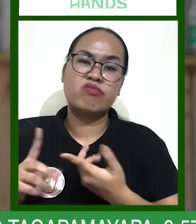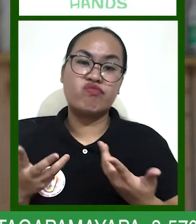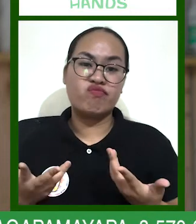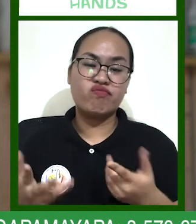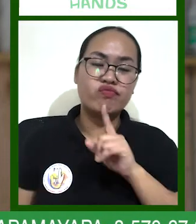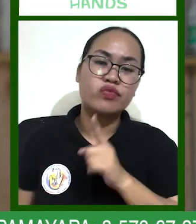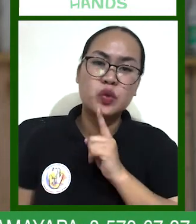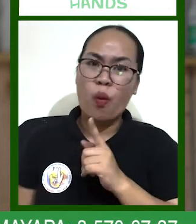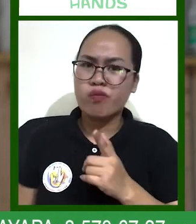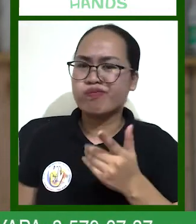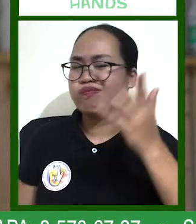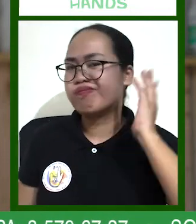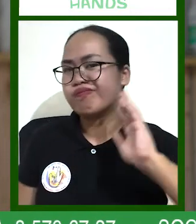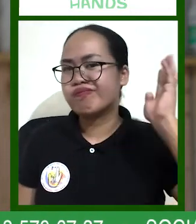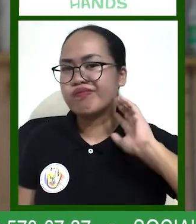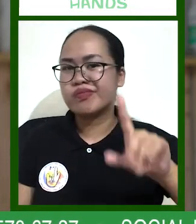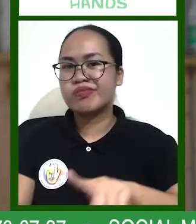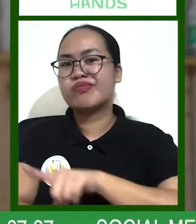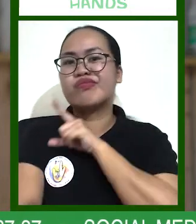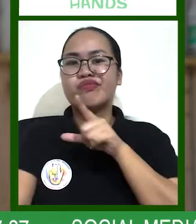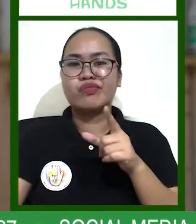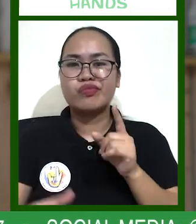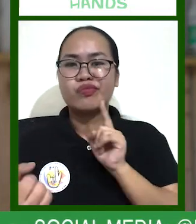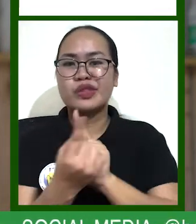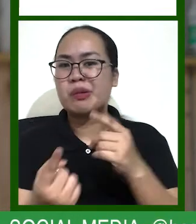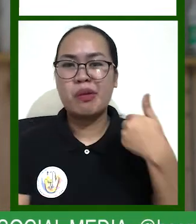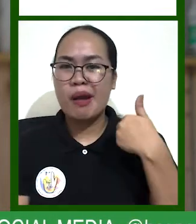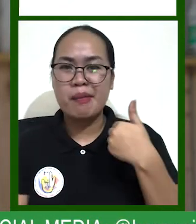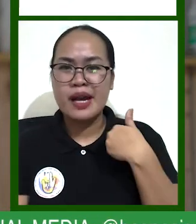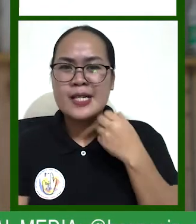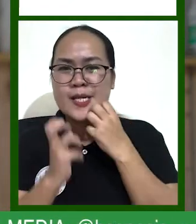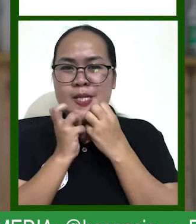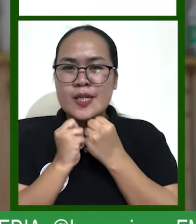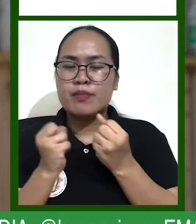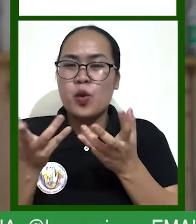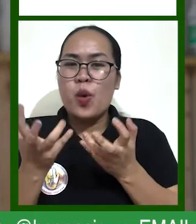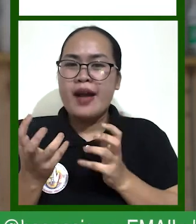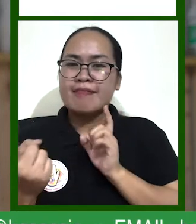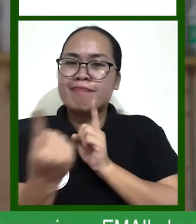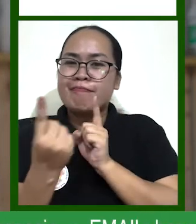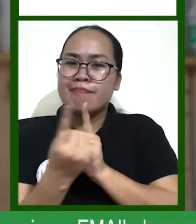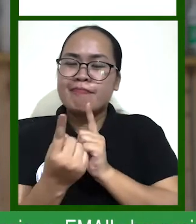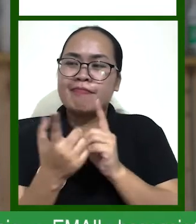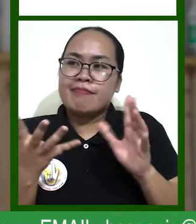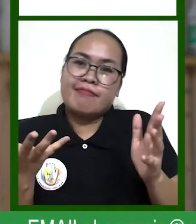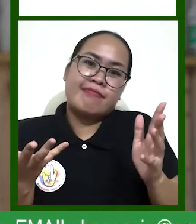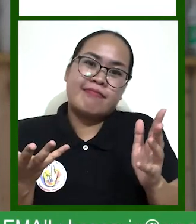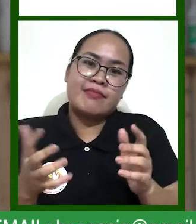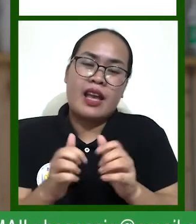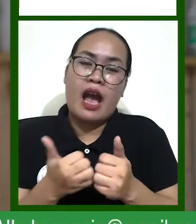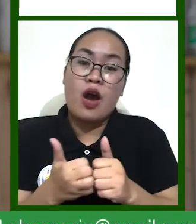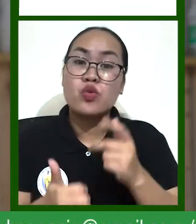matagal kayong hindi nagkita, eh, no? Siguro gigil na gigil nga kayo na, oh, di ba, mga amiga, magkita-kita. So, yun